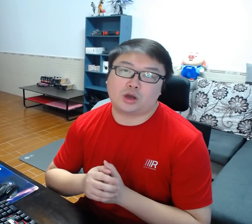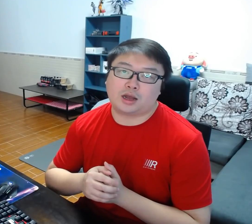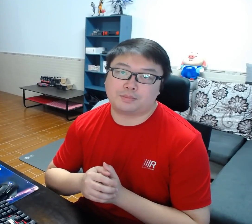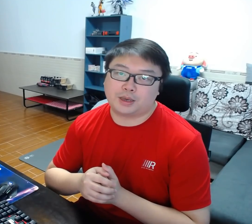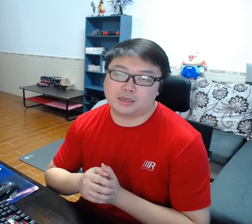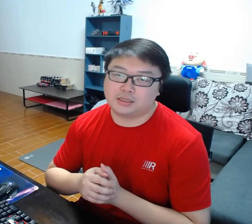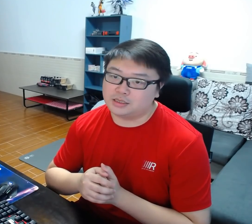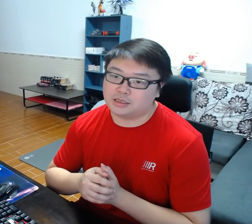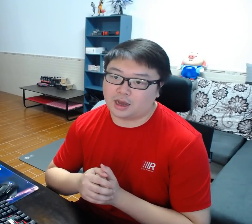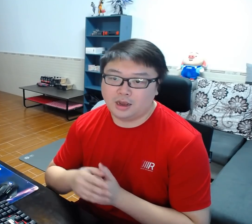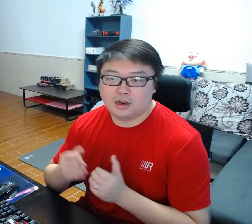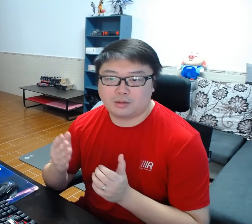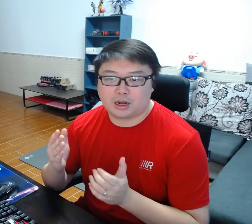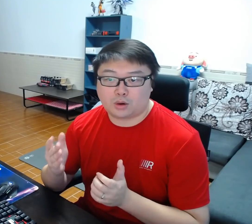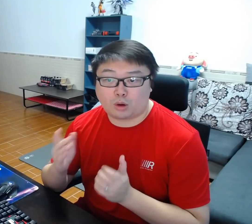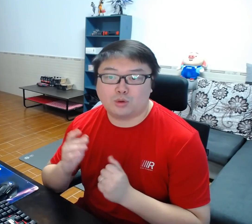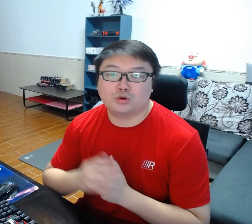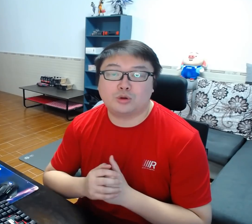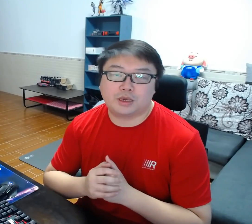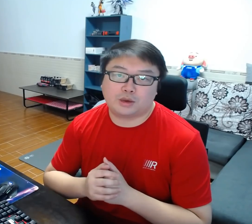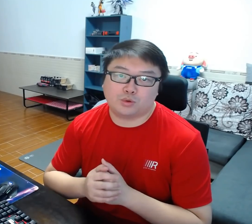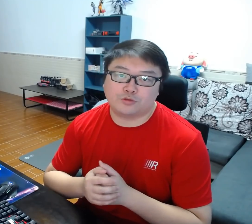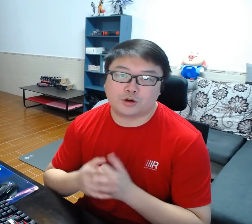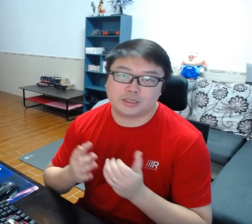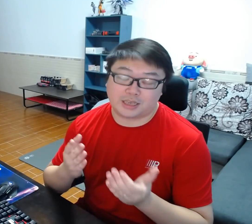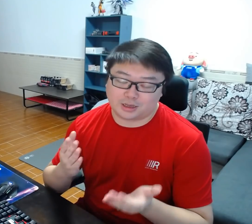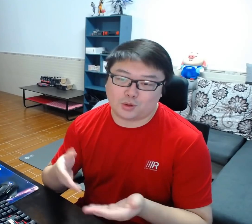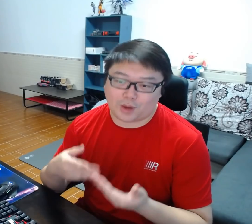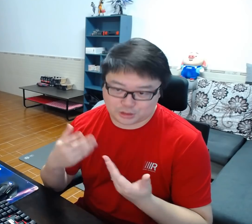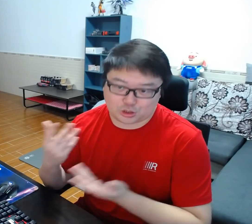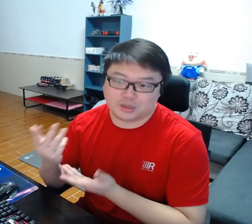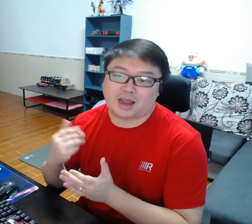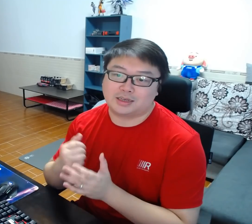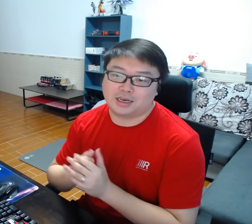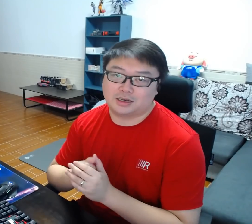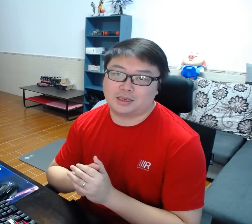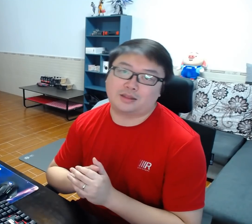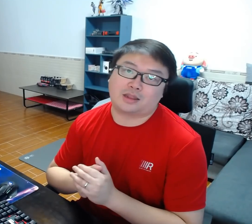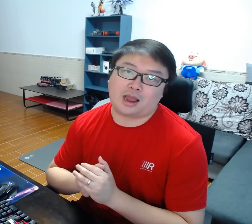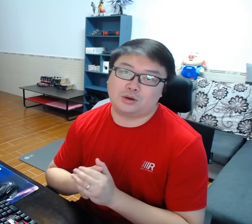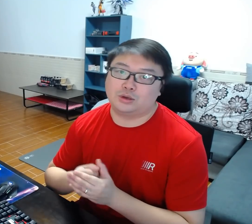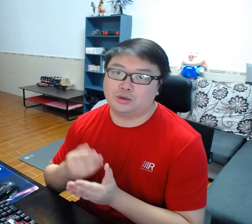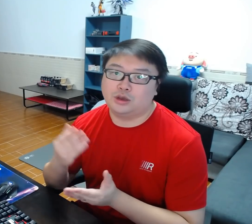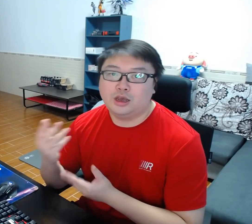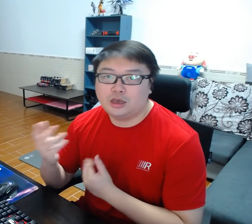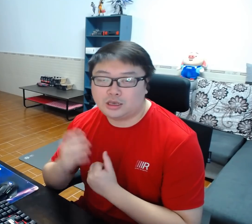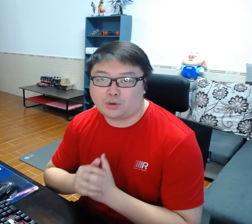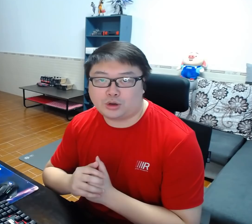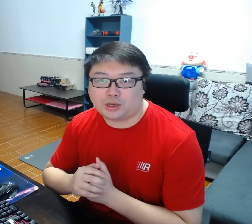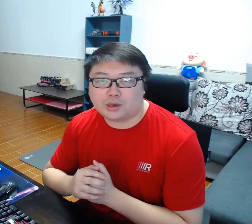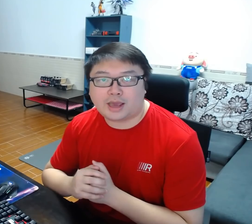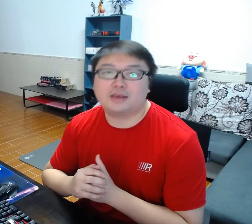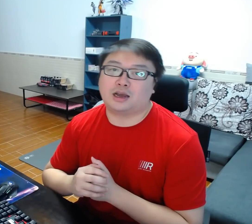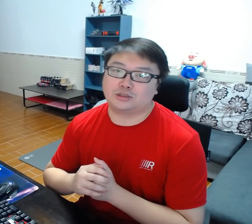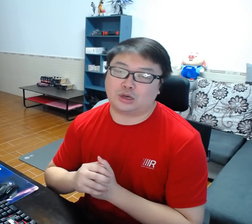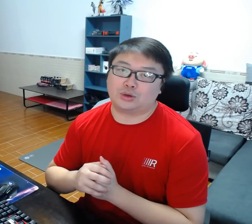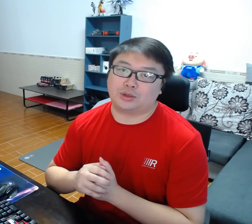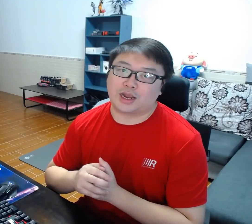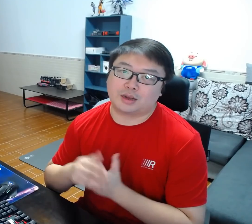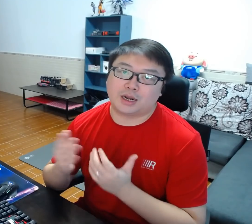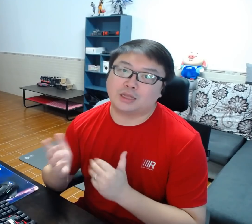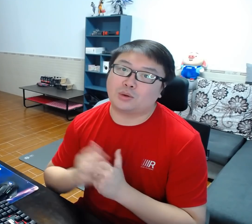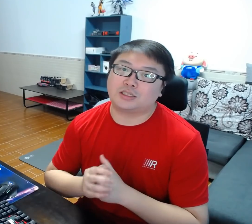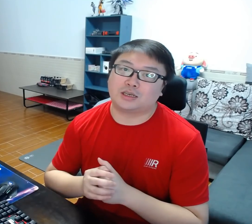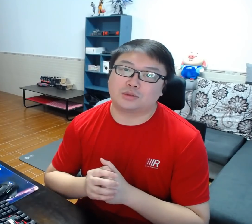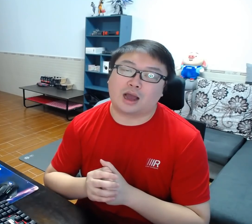中央嚇俾指示啦，咁啊國務院嗰邊嘅回覆咧，亦都話再提請人大去由佢哋去傾啊，再決